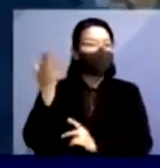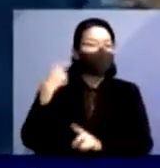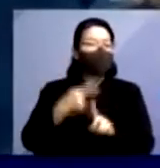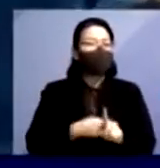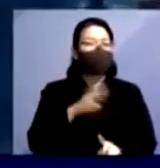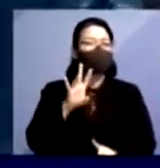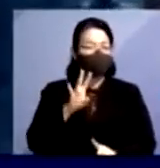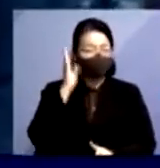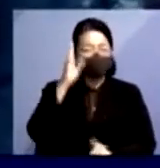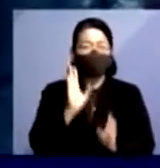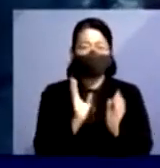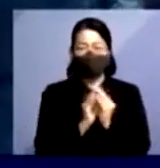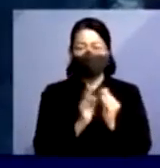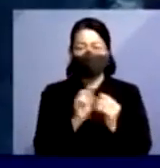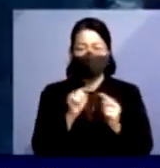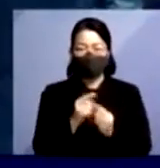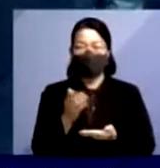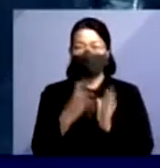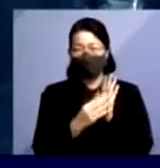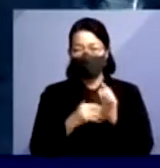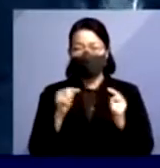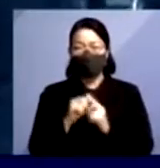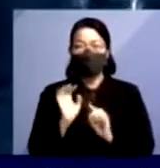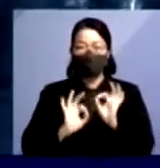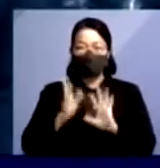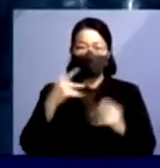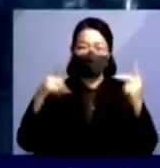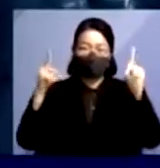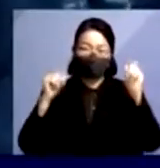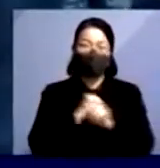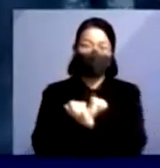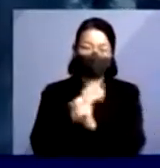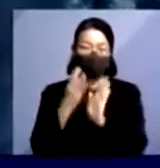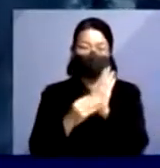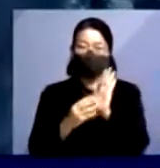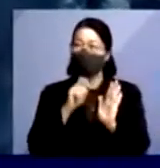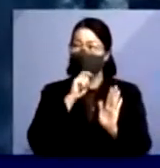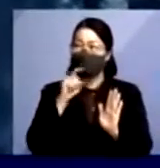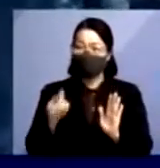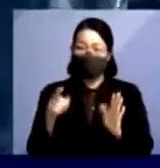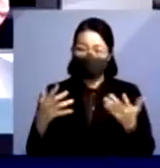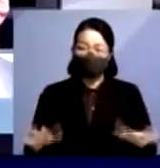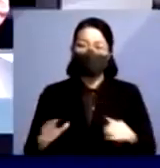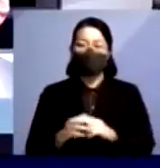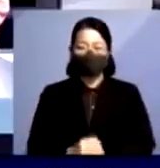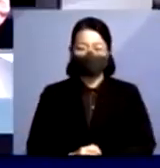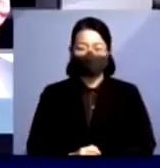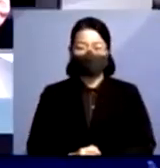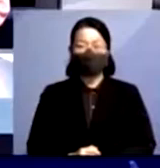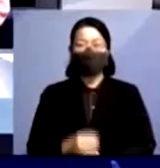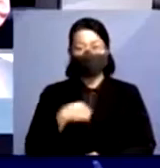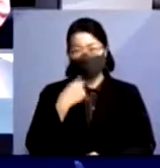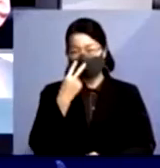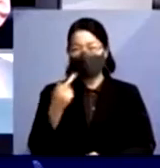คม2564ที่จะถึงนี้นั่นเอง นะฮะเห็นไหมปกติคือแอปพลิเคชันต่างๆเหล่านี้เนี่ยคือเราอาจจะใช้ค่อนข้างน้อยแต่พอเ